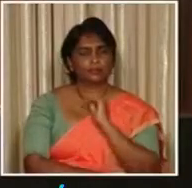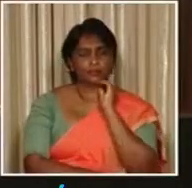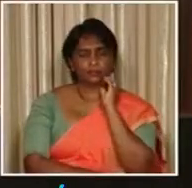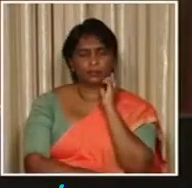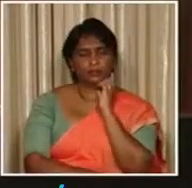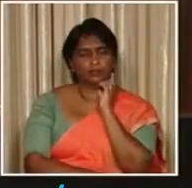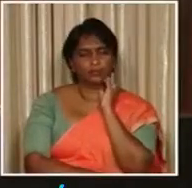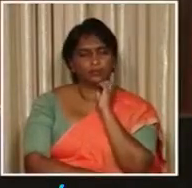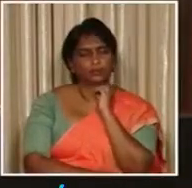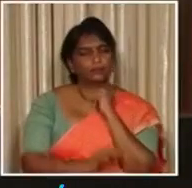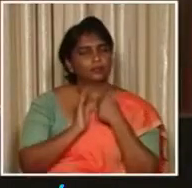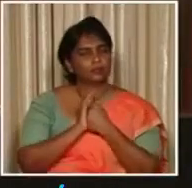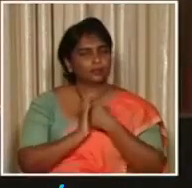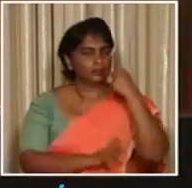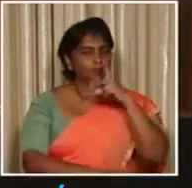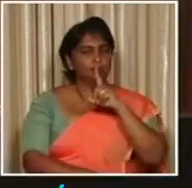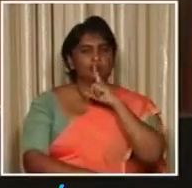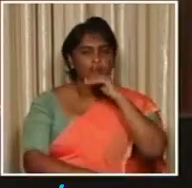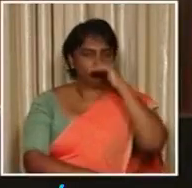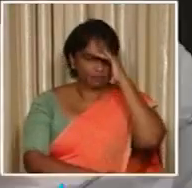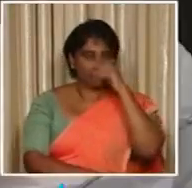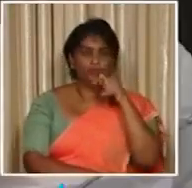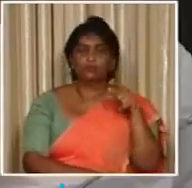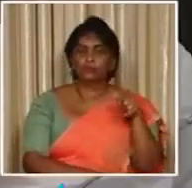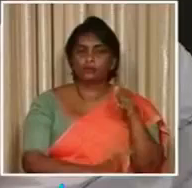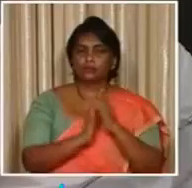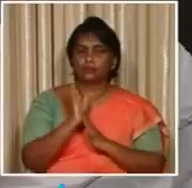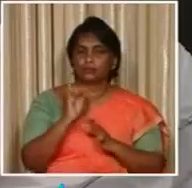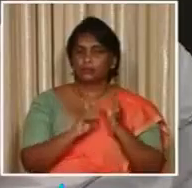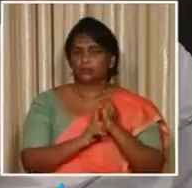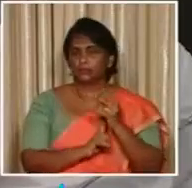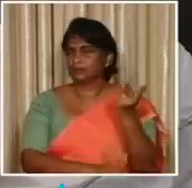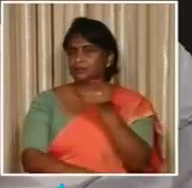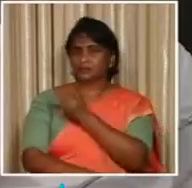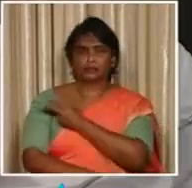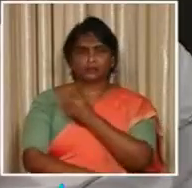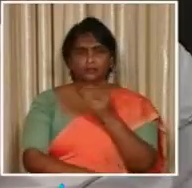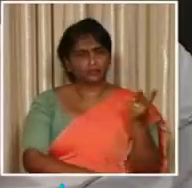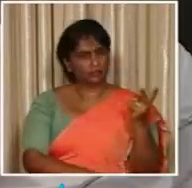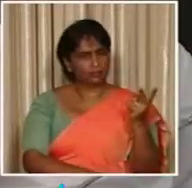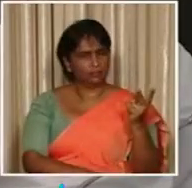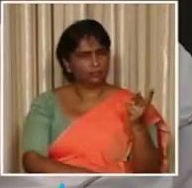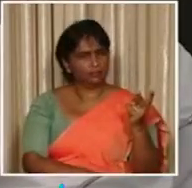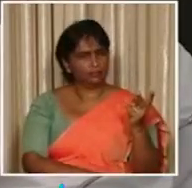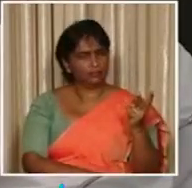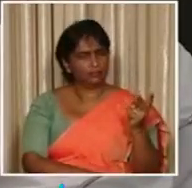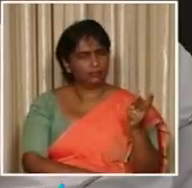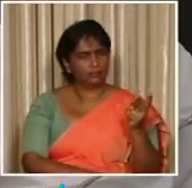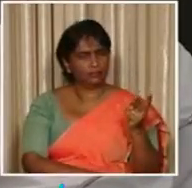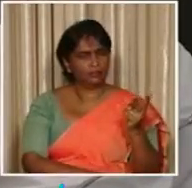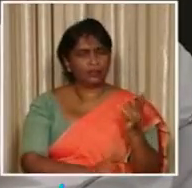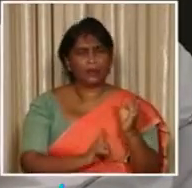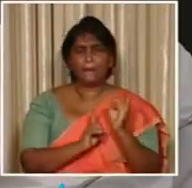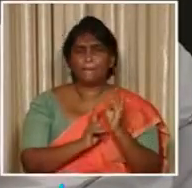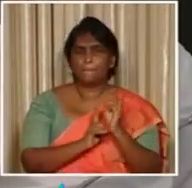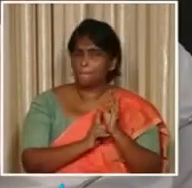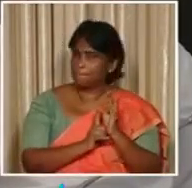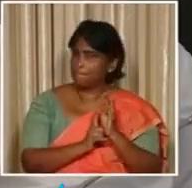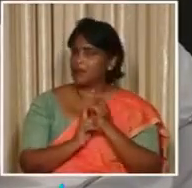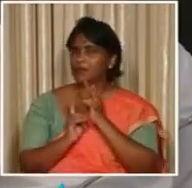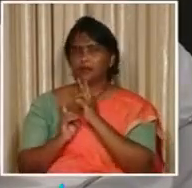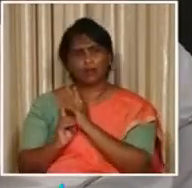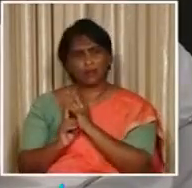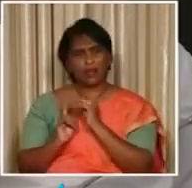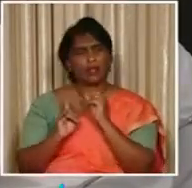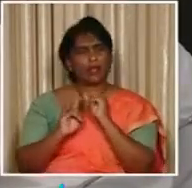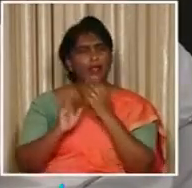ගෞරව නියෝජ්‍ය කතානායකතුමනි මේ මන්ත්‍රීවරුන් දෙගොල්ලෝ මේ පුද්ගලික මන්ත්‍රීවරුන්ගේ